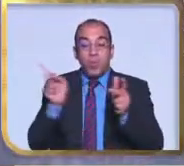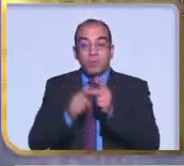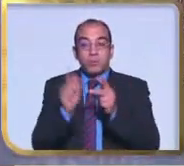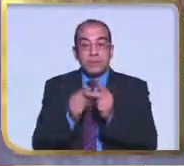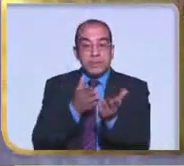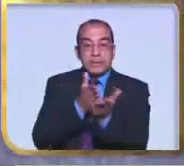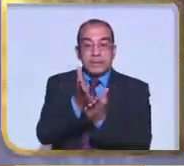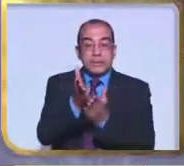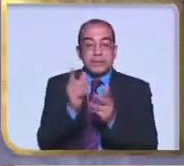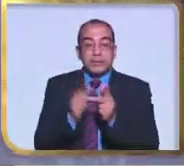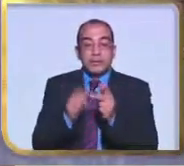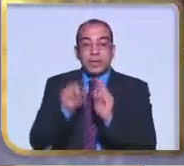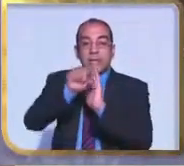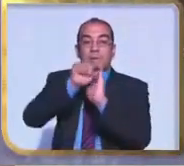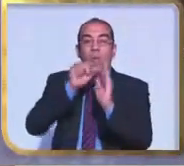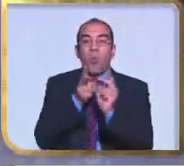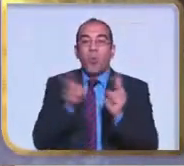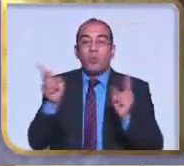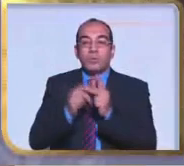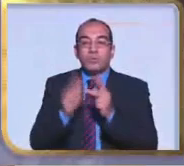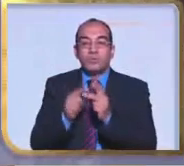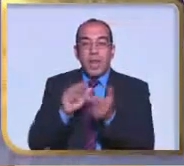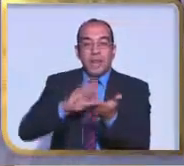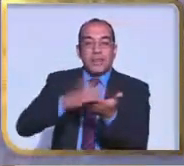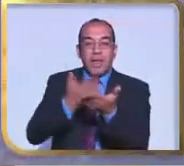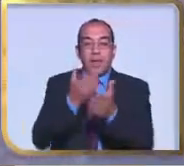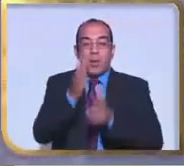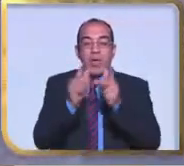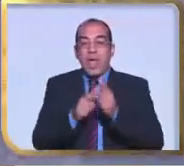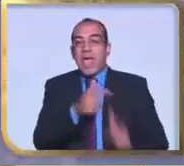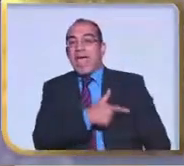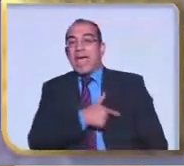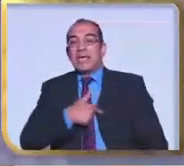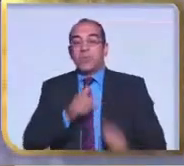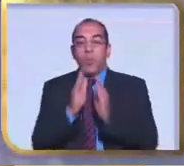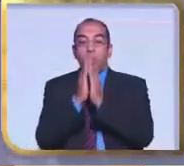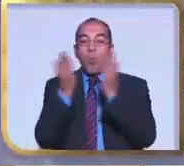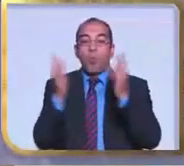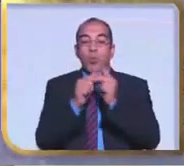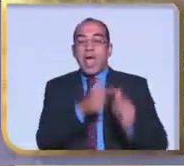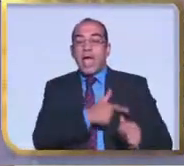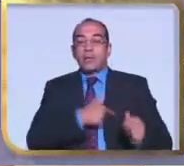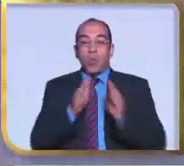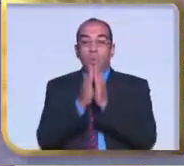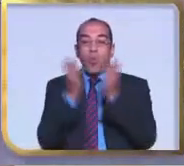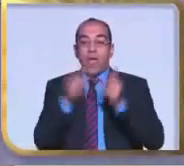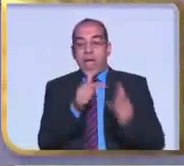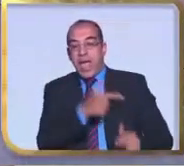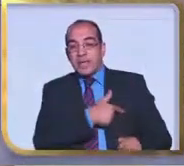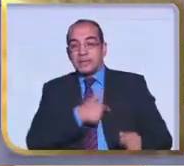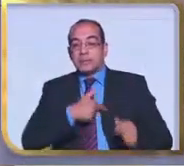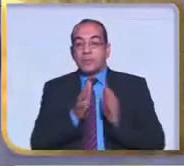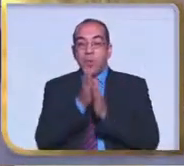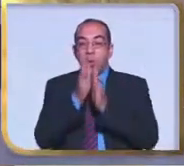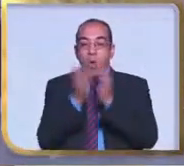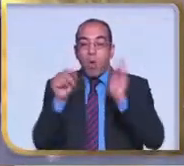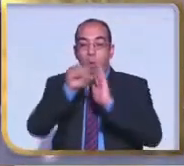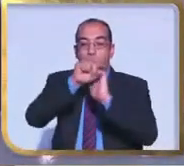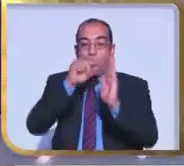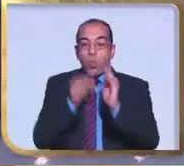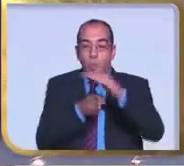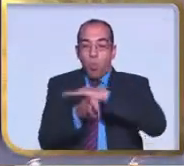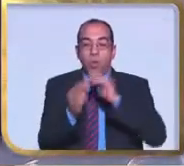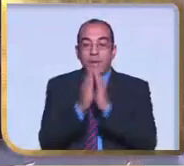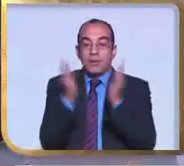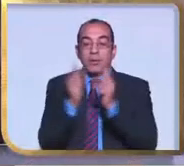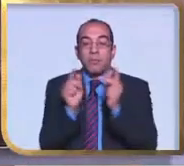طريقة تبويبه وتراجمه اللي هي أسماء الكتب وأسماء الأبواب داخل